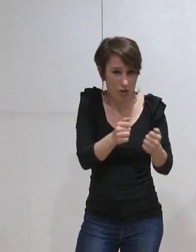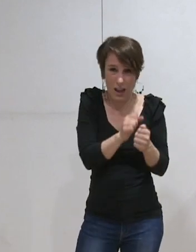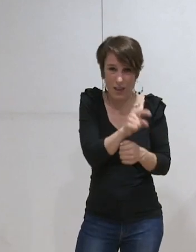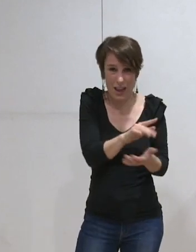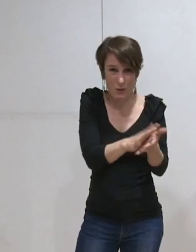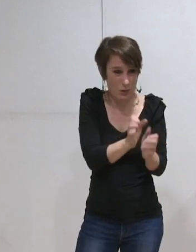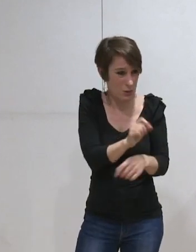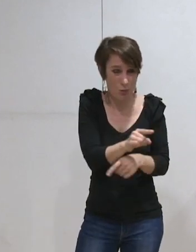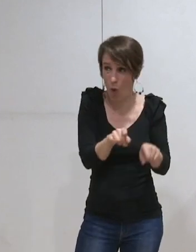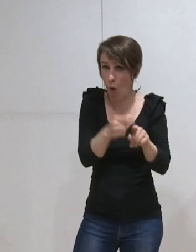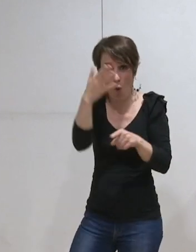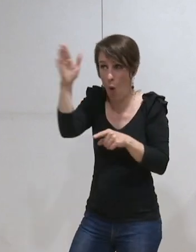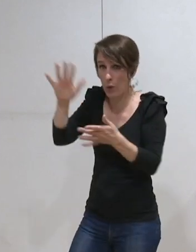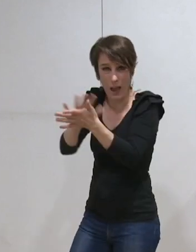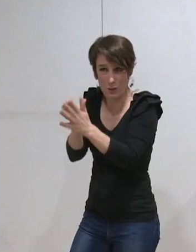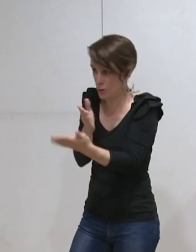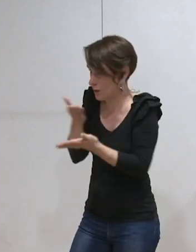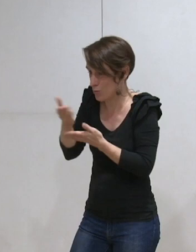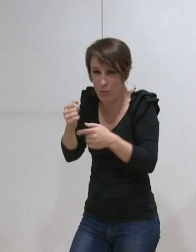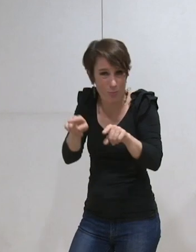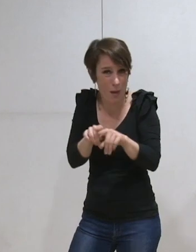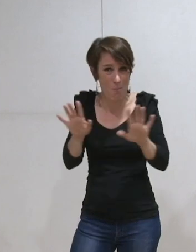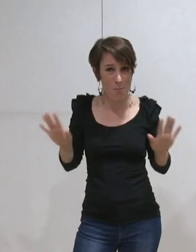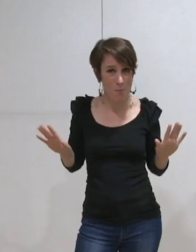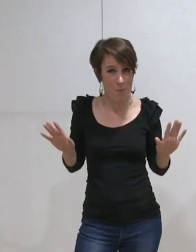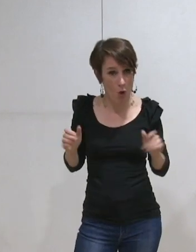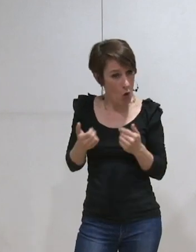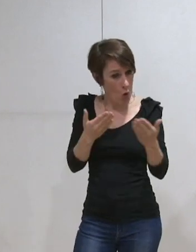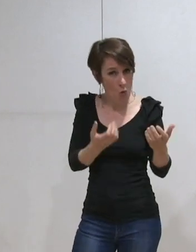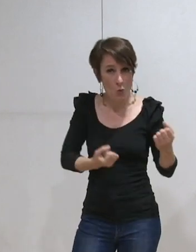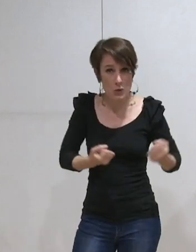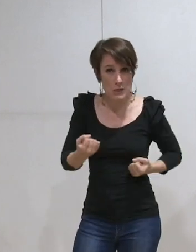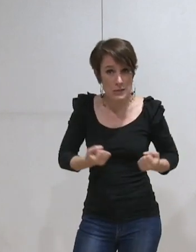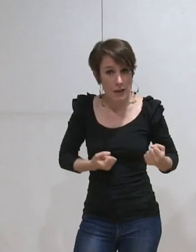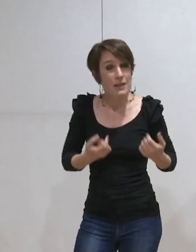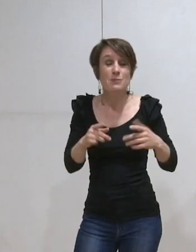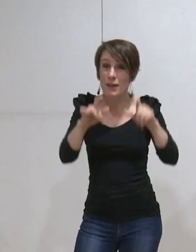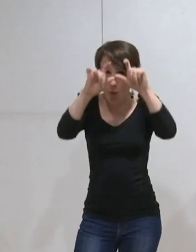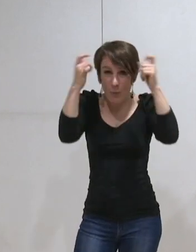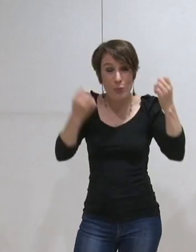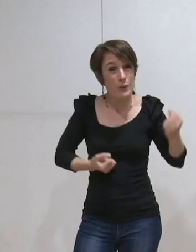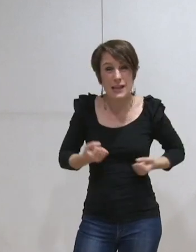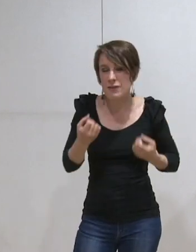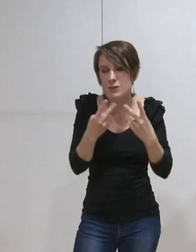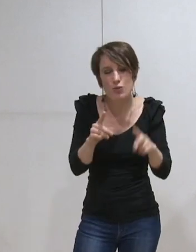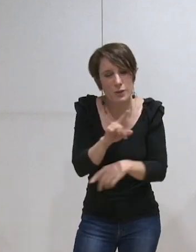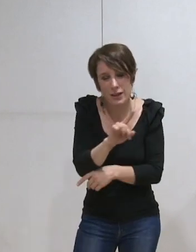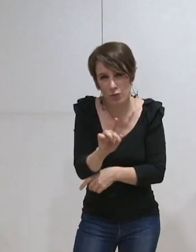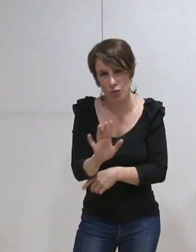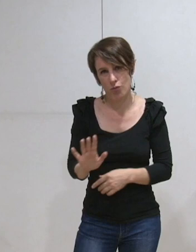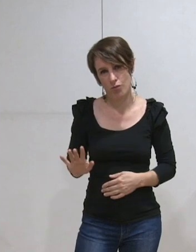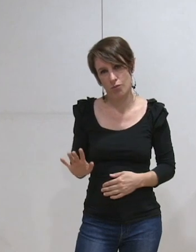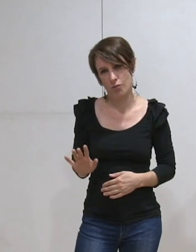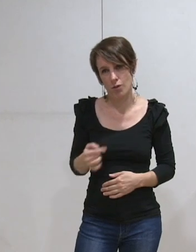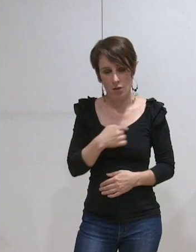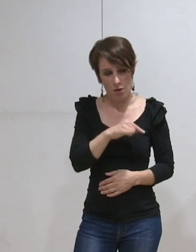association mobilisante des grenol boois en répondant à des services qui ne sont pas rendus par le service public dans la discussion nous posons les